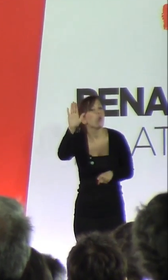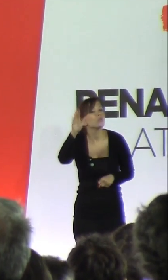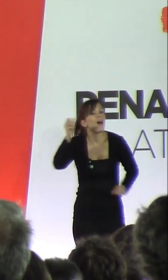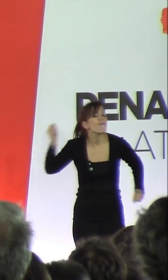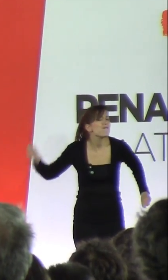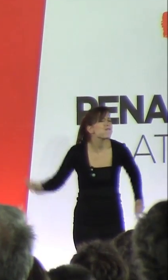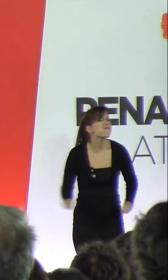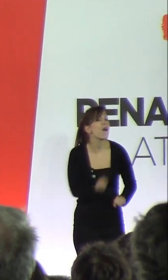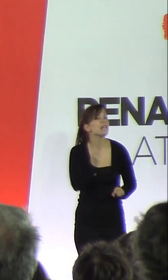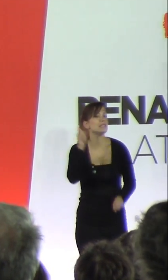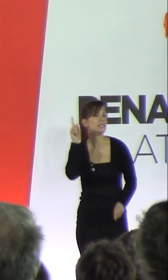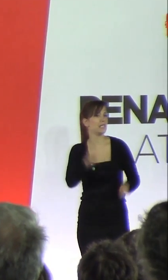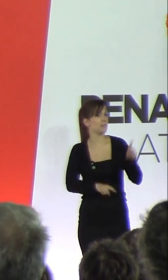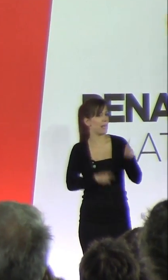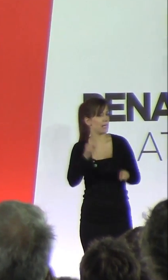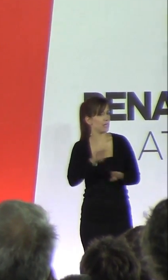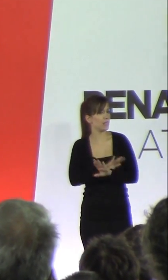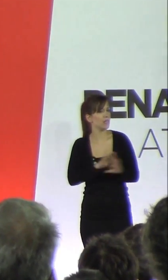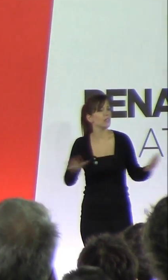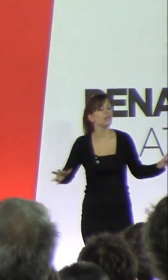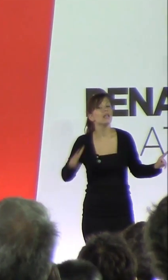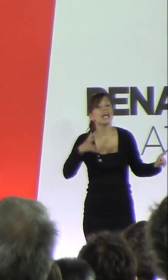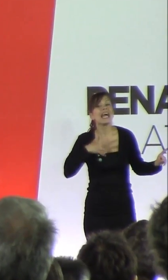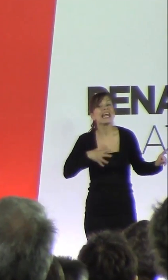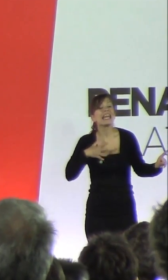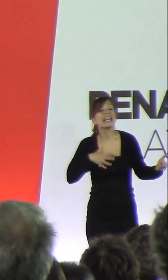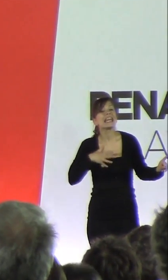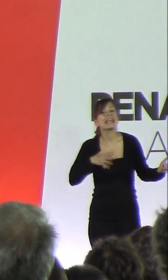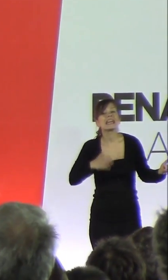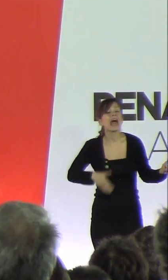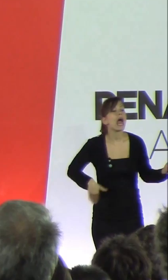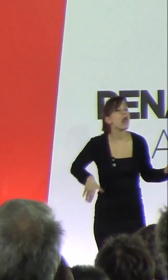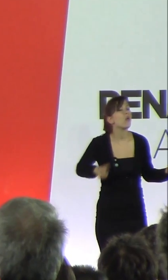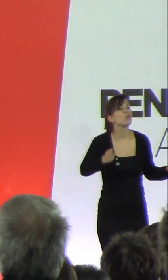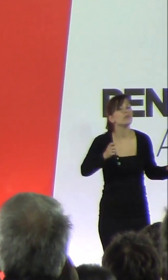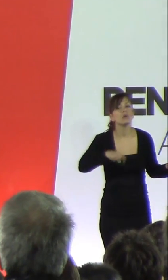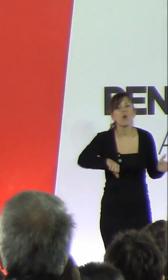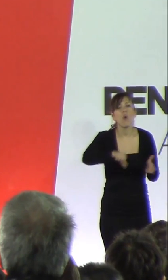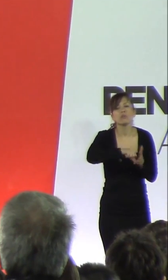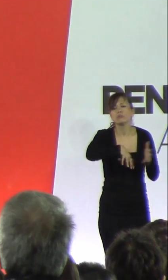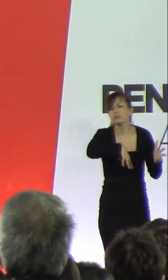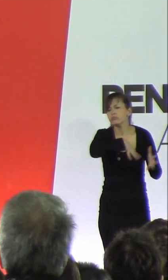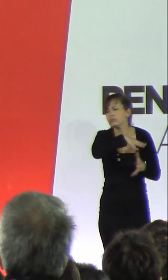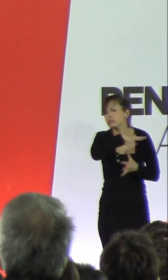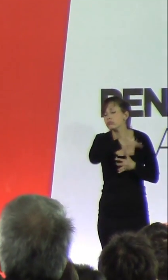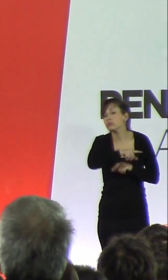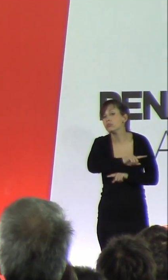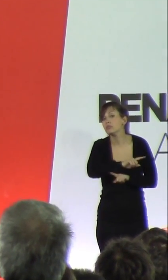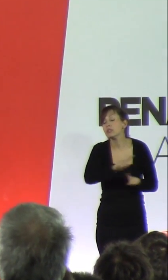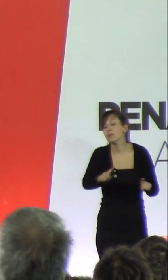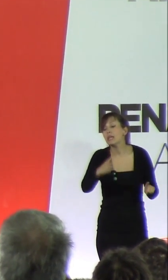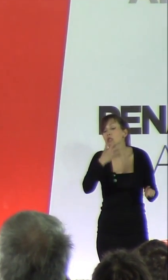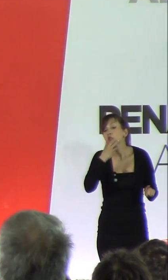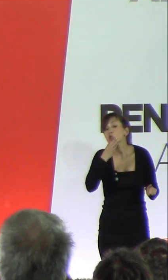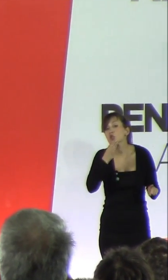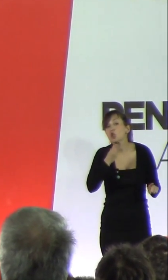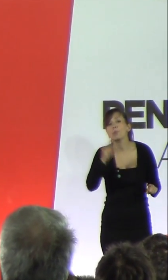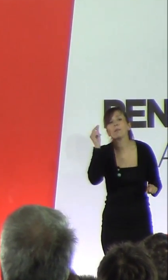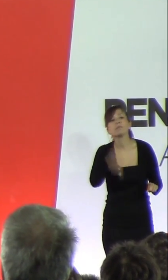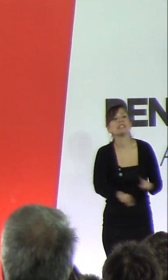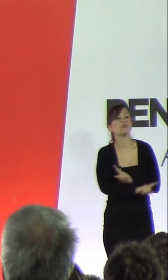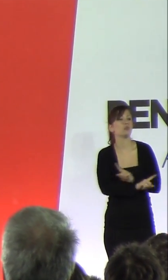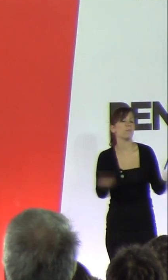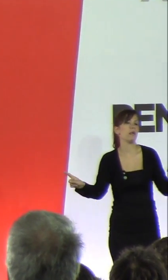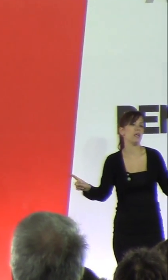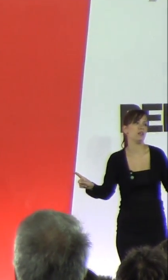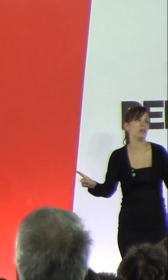θέλουν να απλώσουν το χέρι τους πάνω στον αθηναϊκό λαό και στο λαό της Αττικής, θα είναι ψήφος ντροπής για την Ελλάδα, για